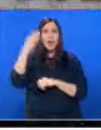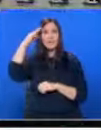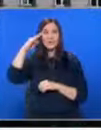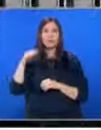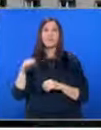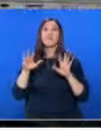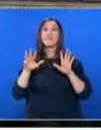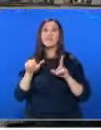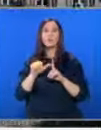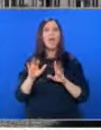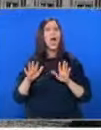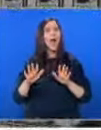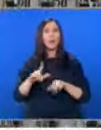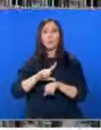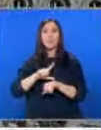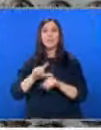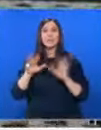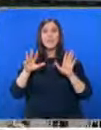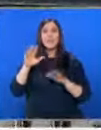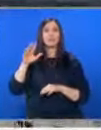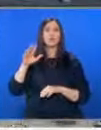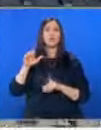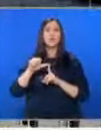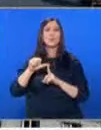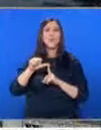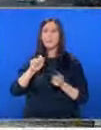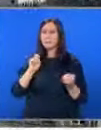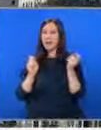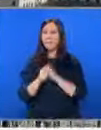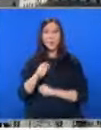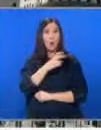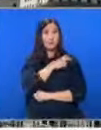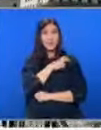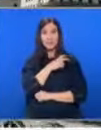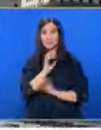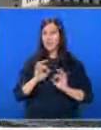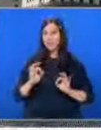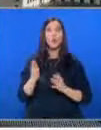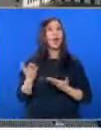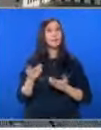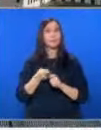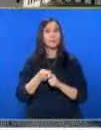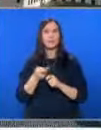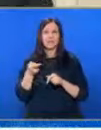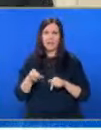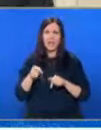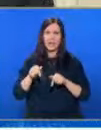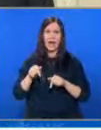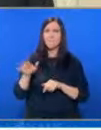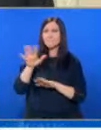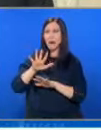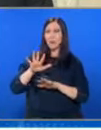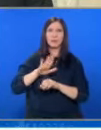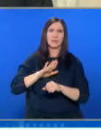юни. И ако по време на 9-юнския преврат офицерите са били наясно какво ще правят, то сега мъглата е по-плътна.